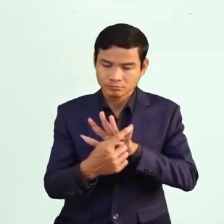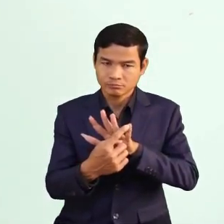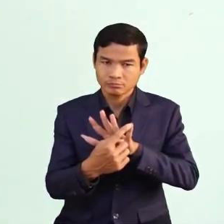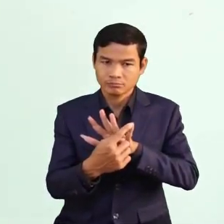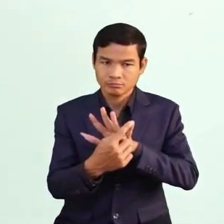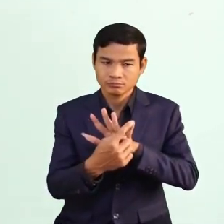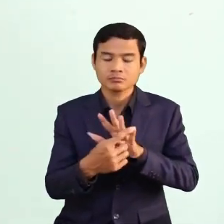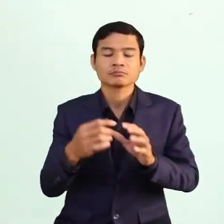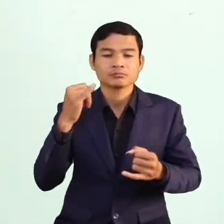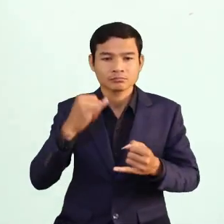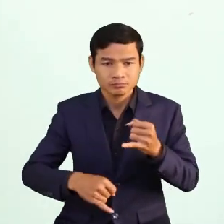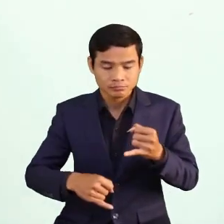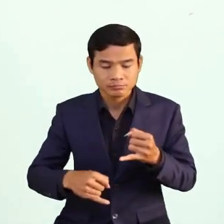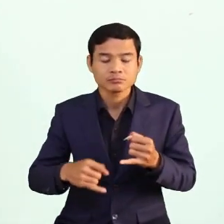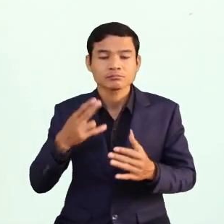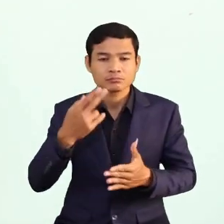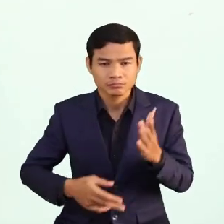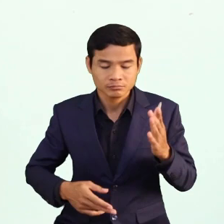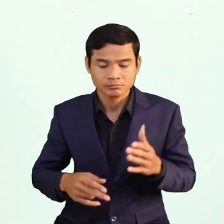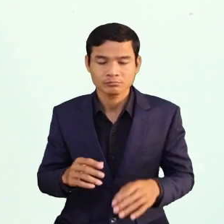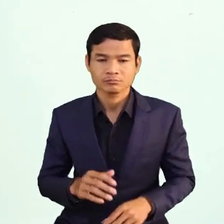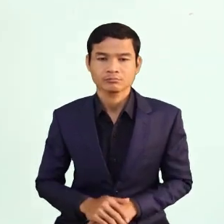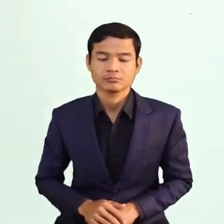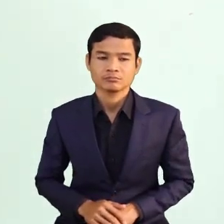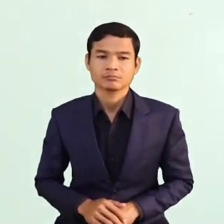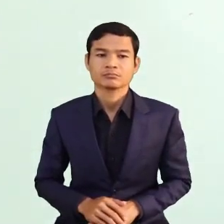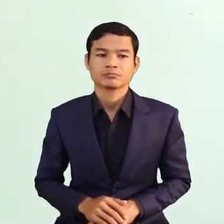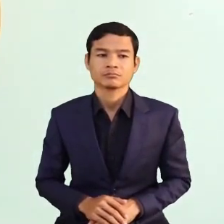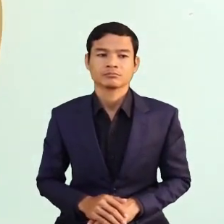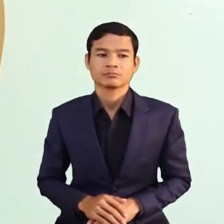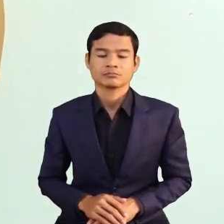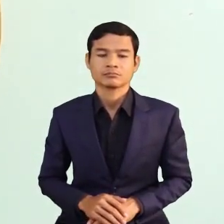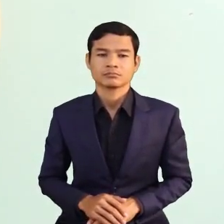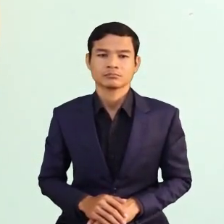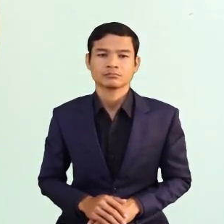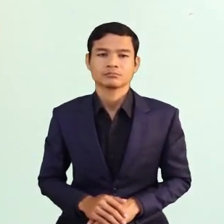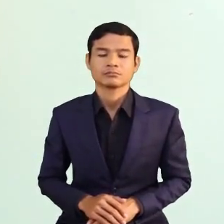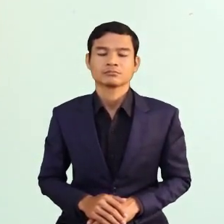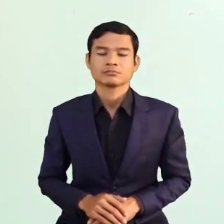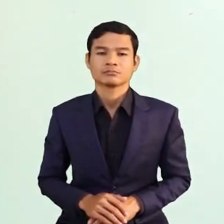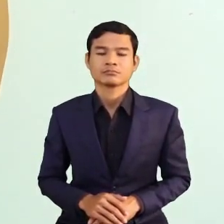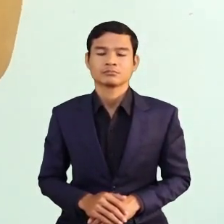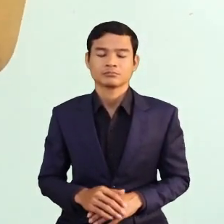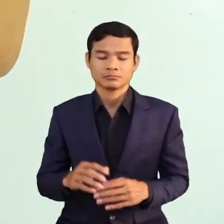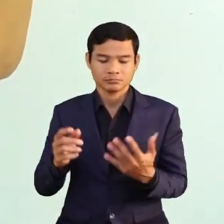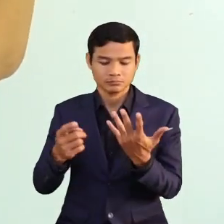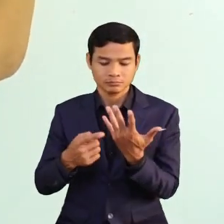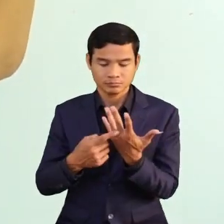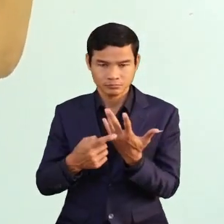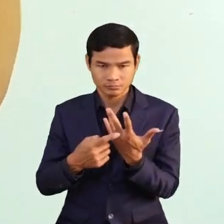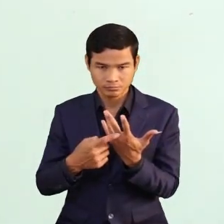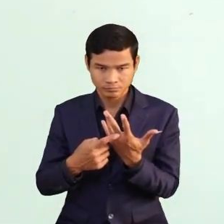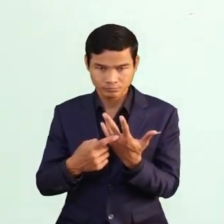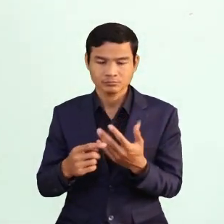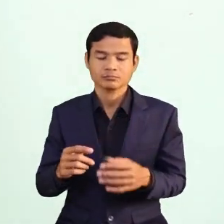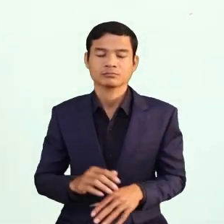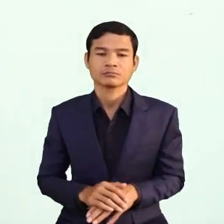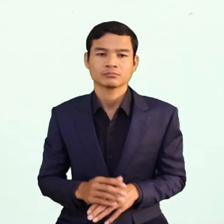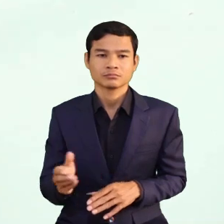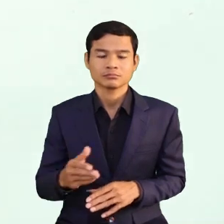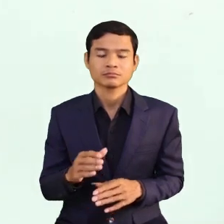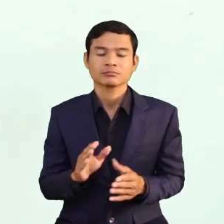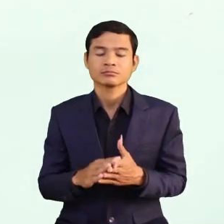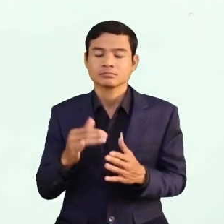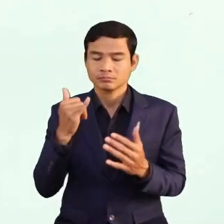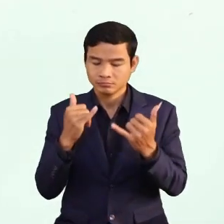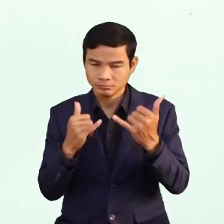จ้าจังไกลแก่ตาสระไว้จ้าคือสระอ่ำจ้าสระตั้ง